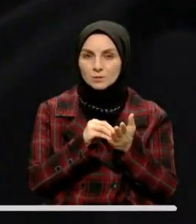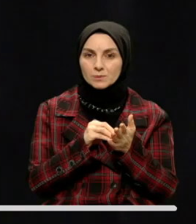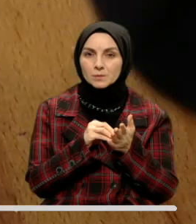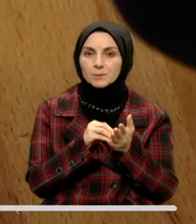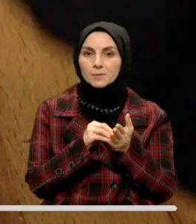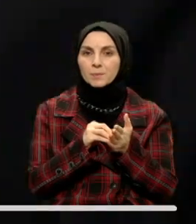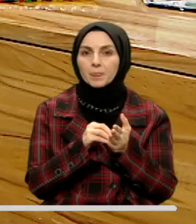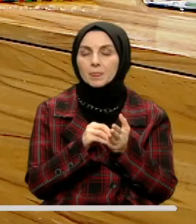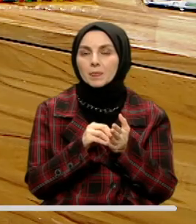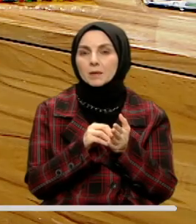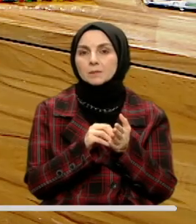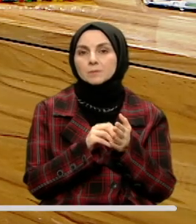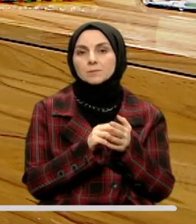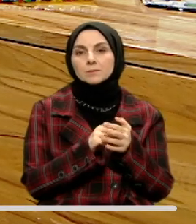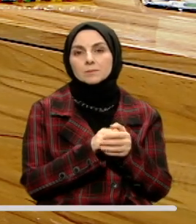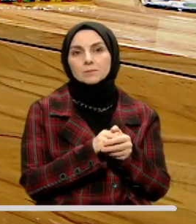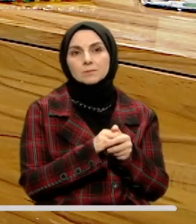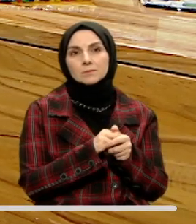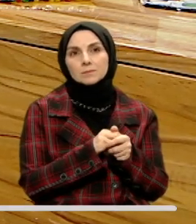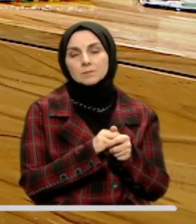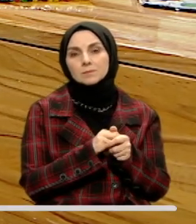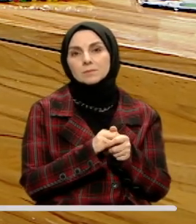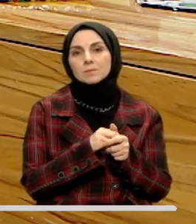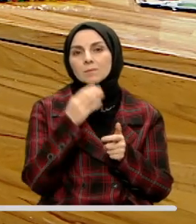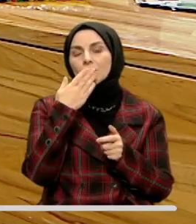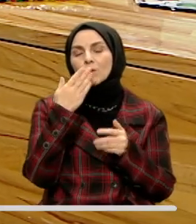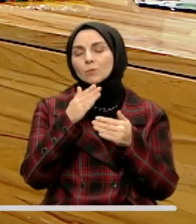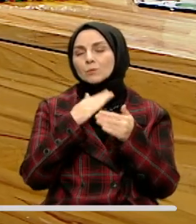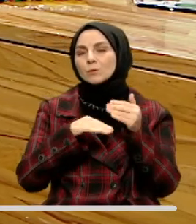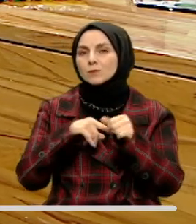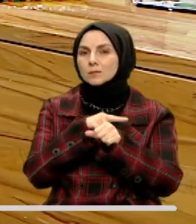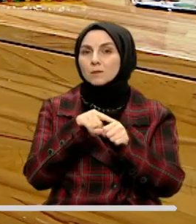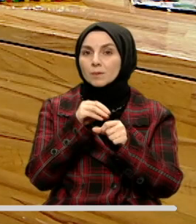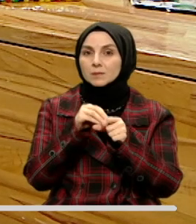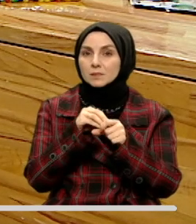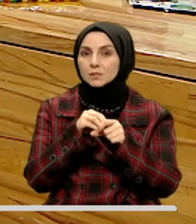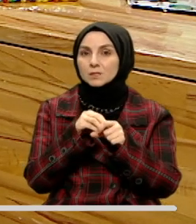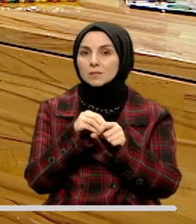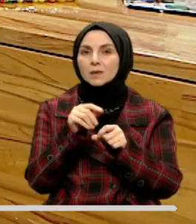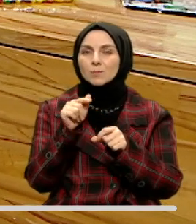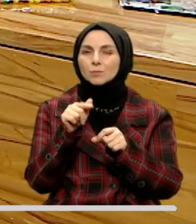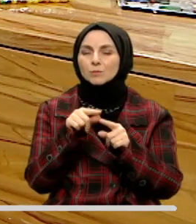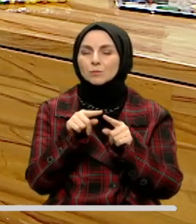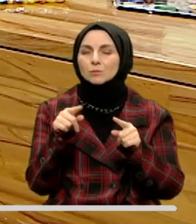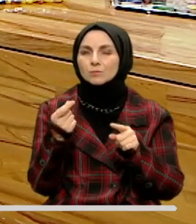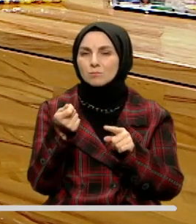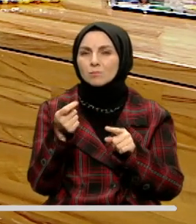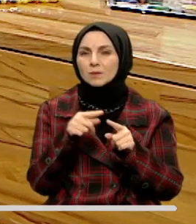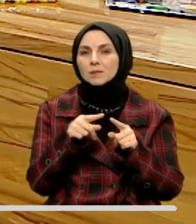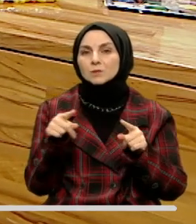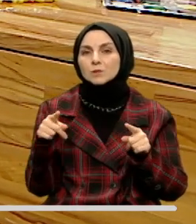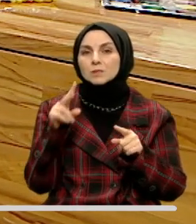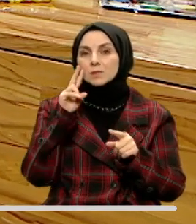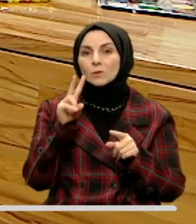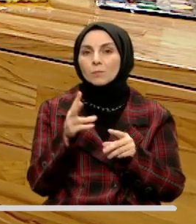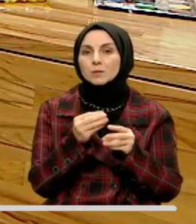Evet. Özellikle okul öncesi dönemde ekolojik süreci de görmeleri çok önemli. Biz mesela